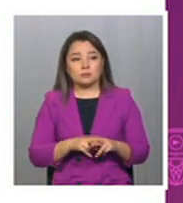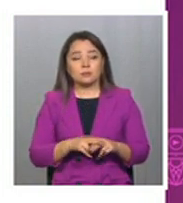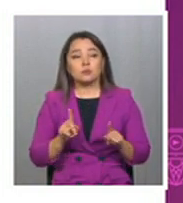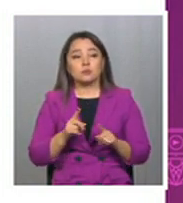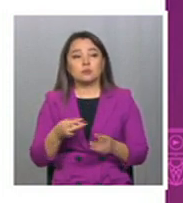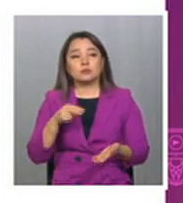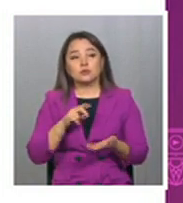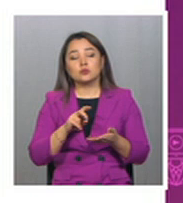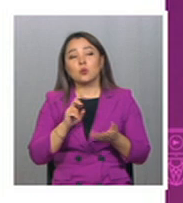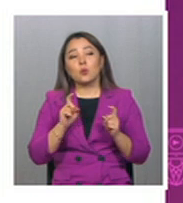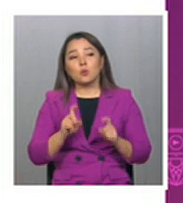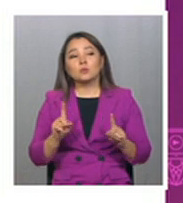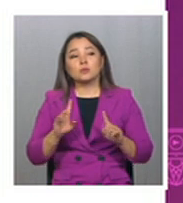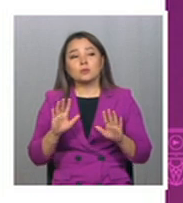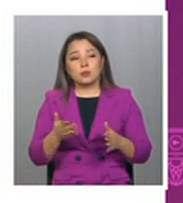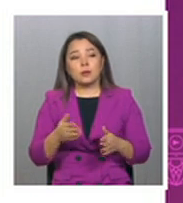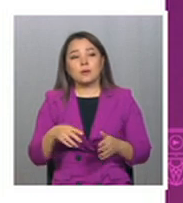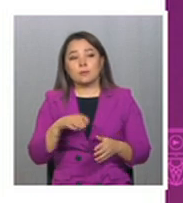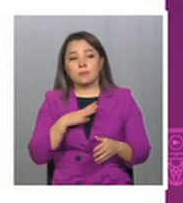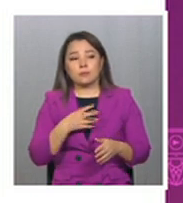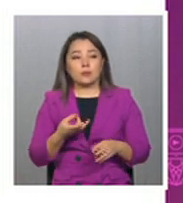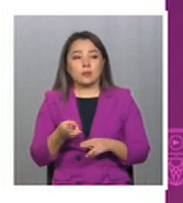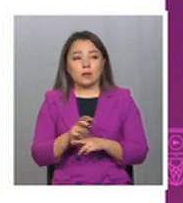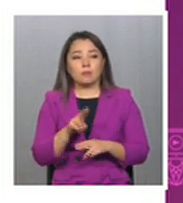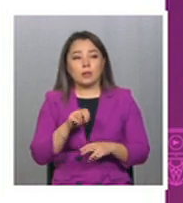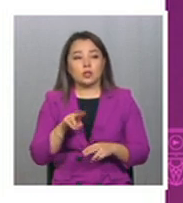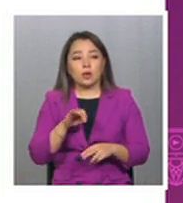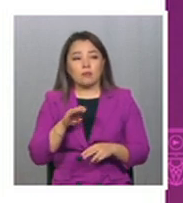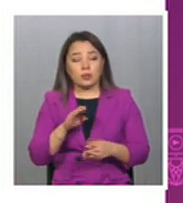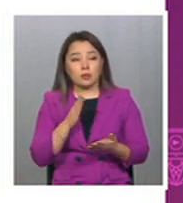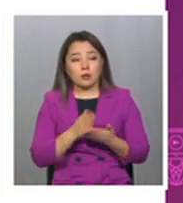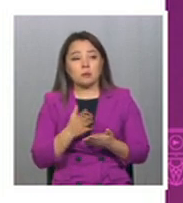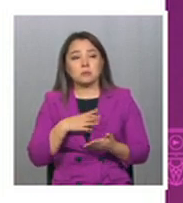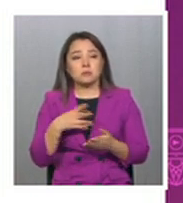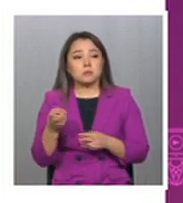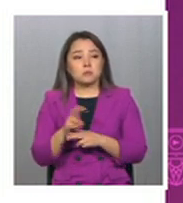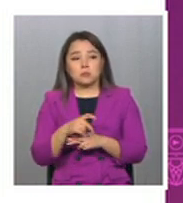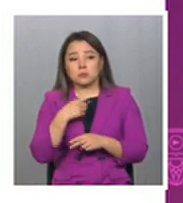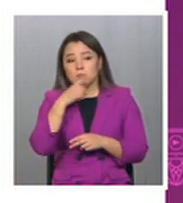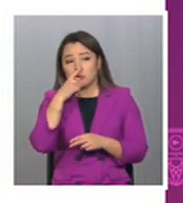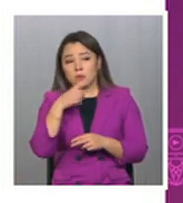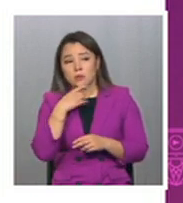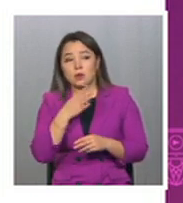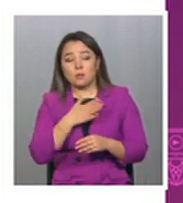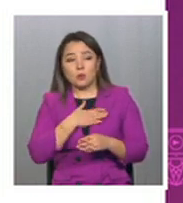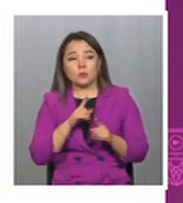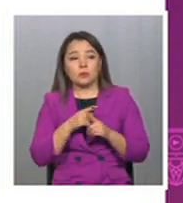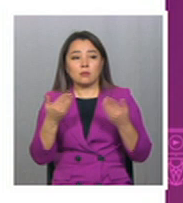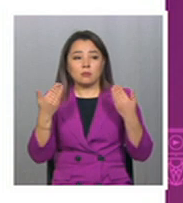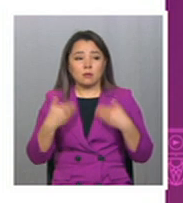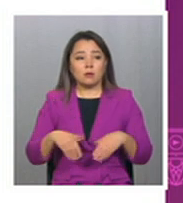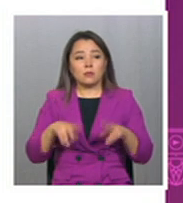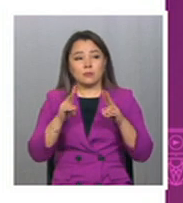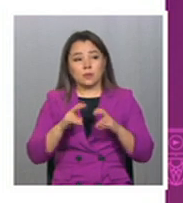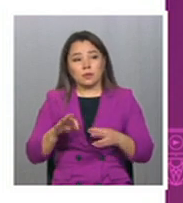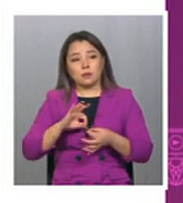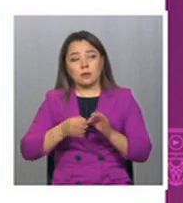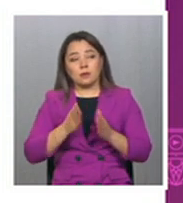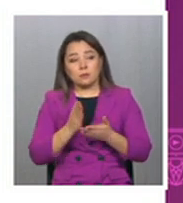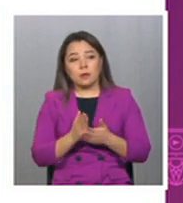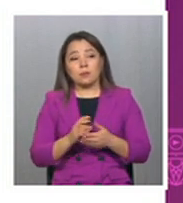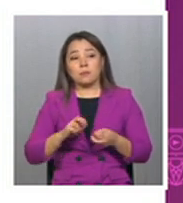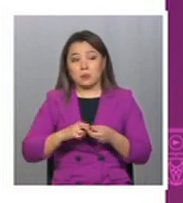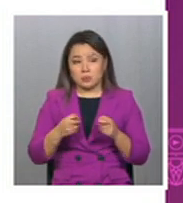ғып отырсың? Ветсоветке келдім. Онда сенің не шаруаң бар? Мен жөнінде мәселе қаралып жатыр.